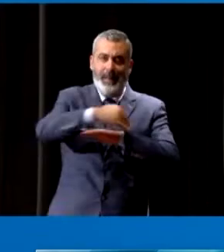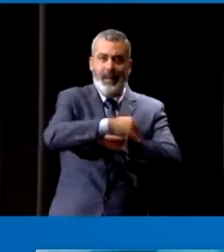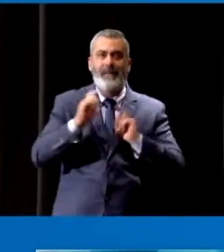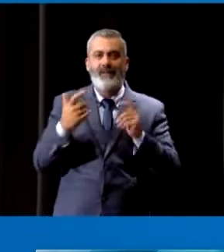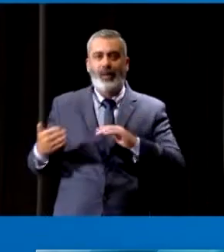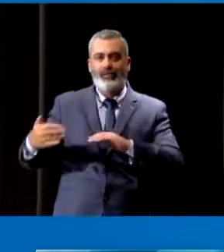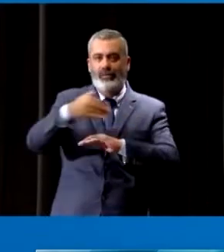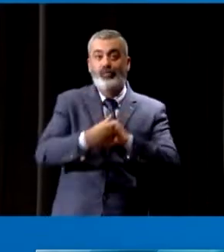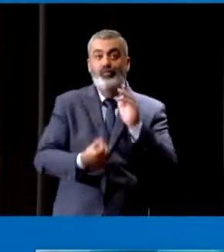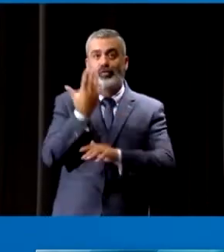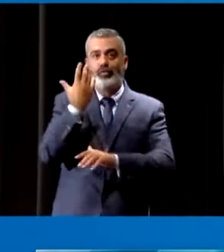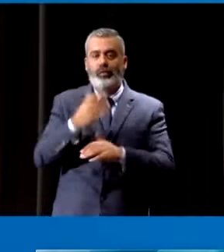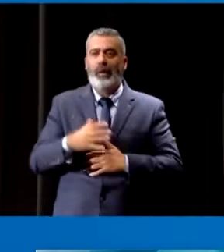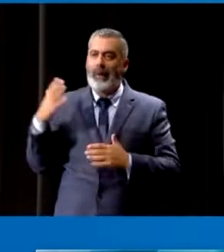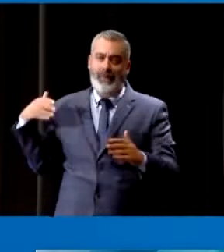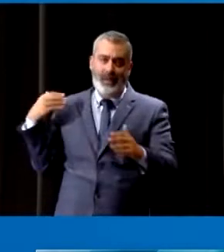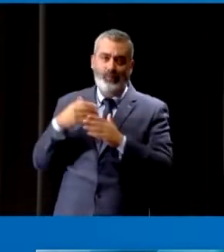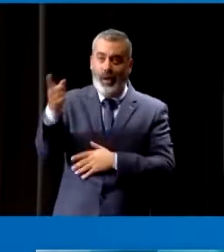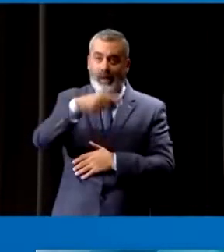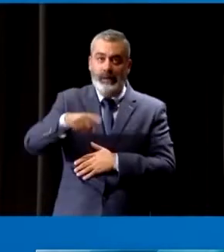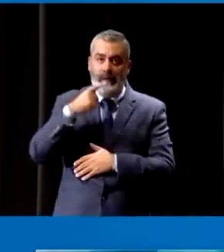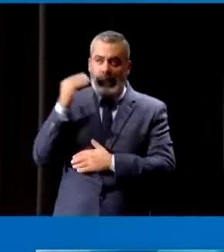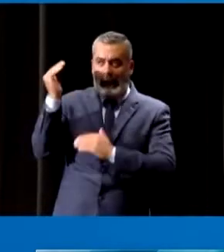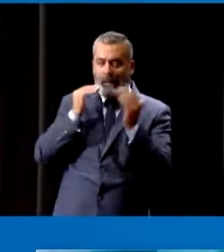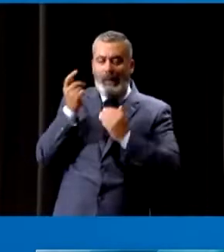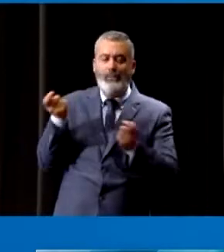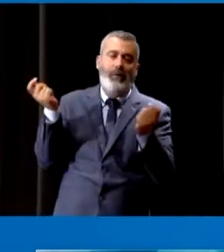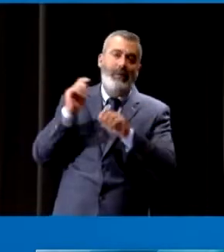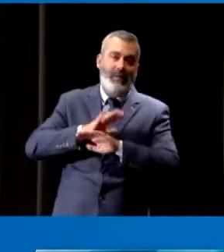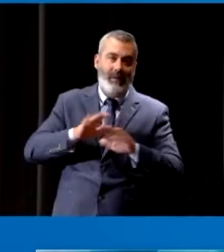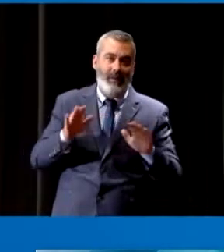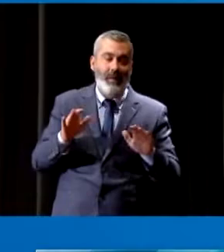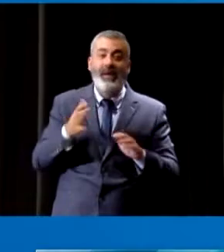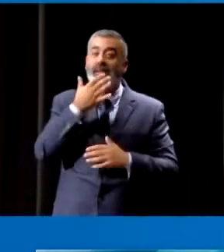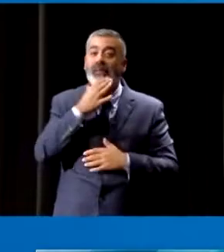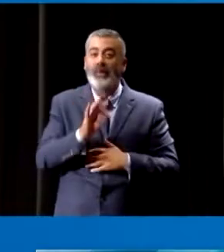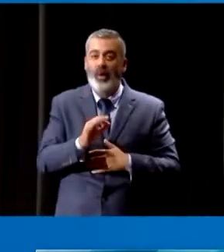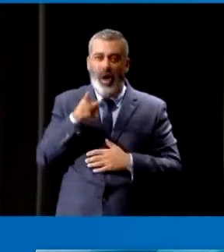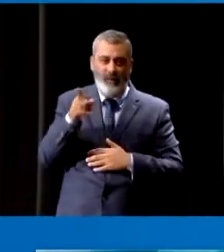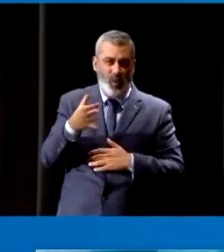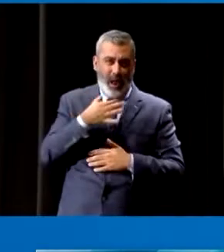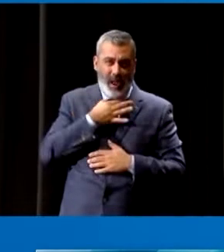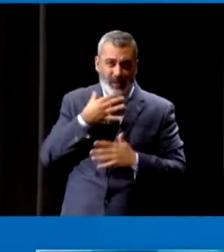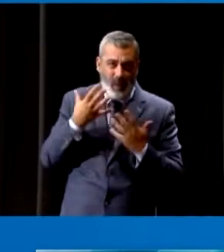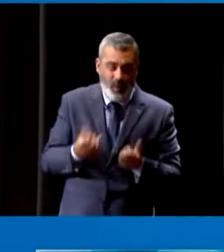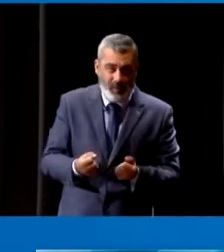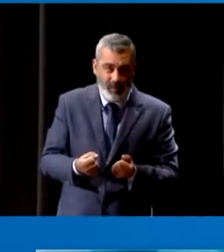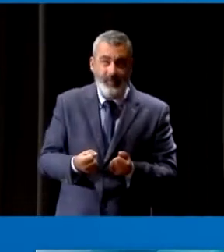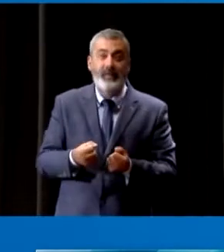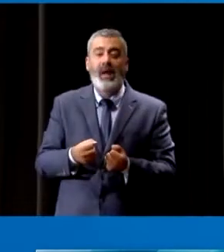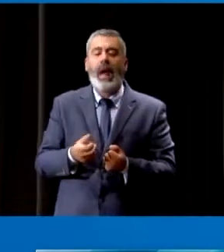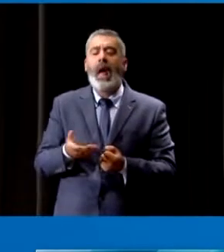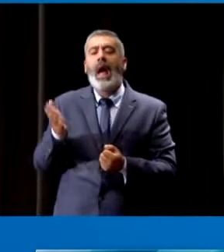τη δυσπιστία που είχατε ως προς επί αυτού. Όχι τόσο για την χρησιμότητα, όσο για τις δυσμενείς